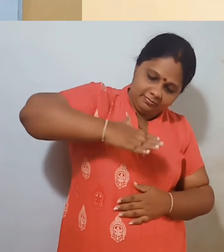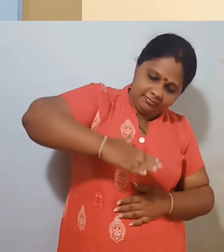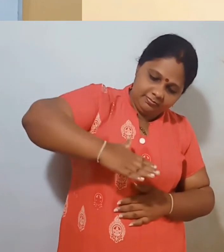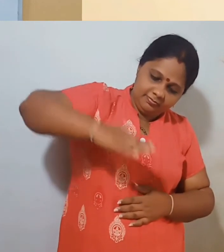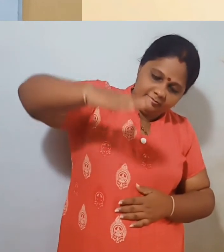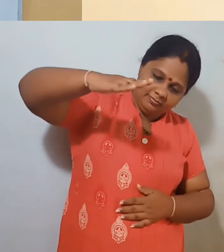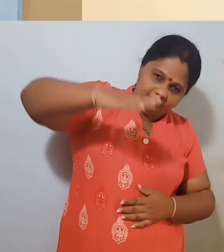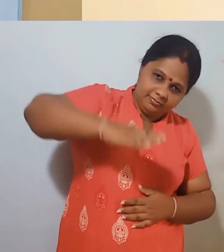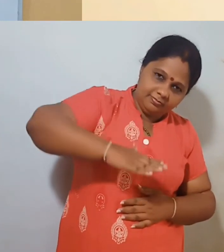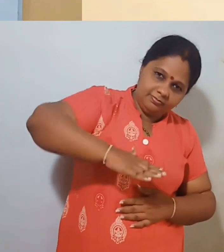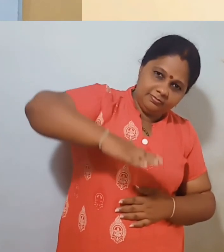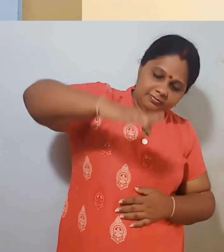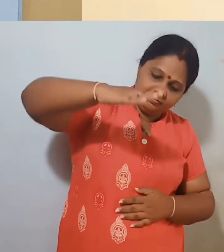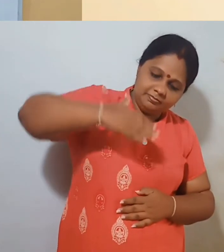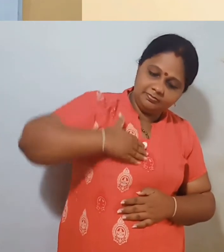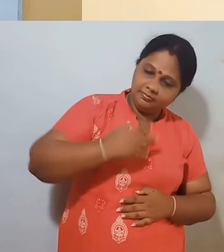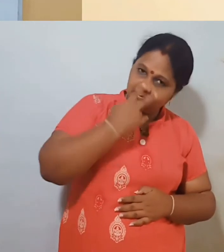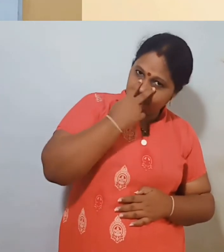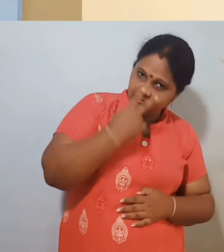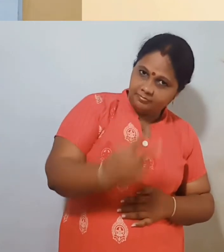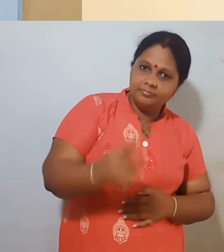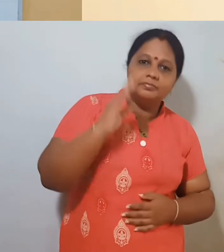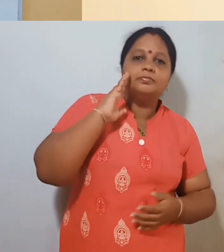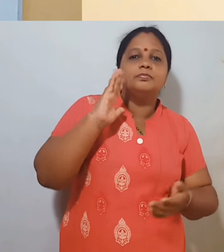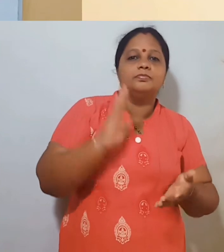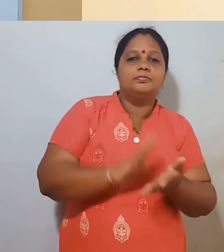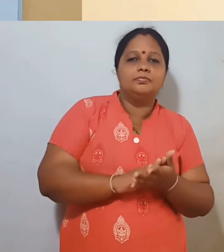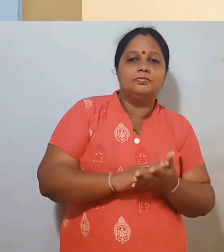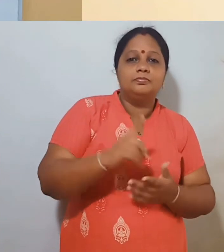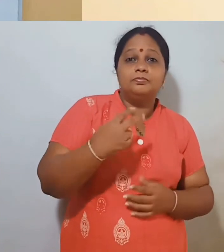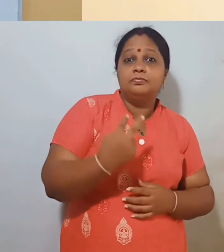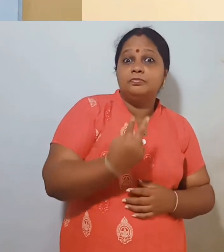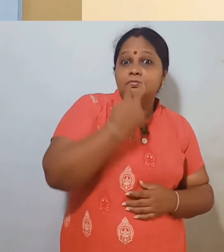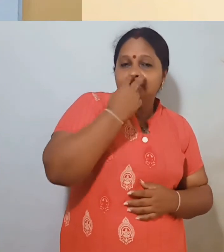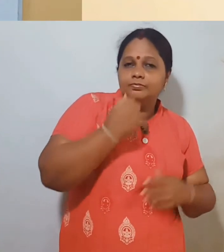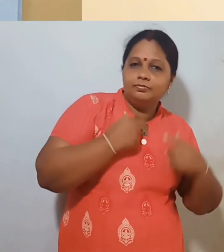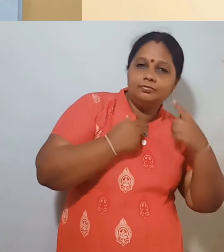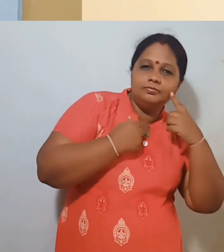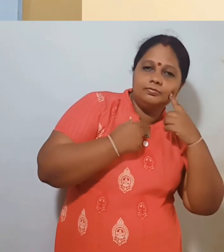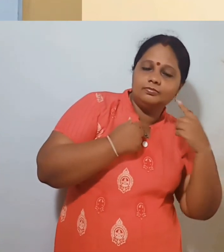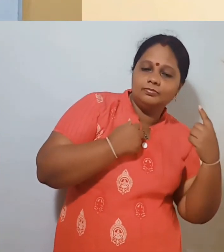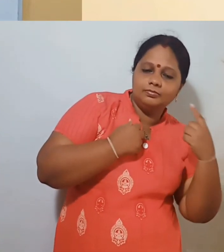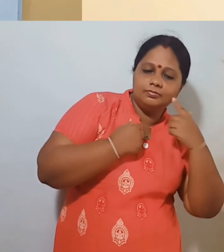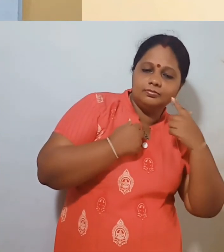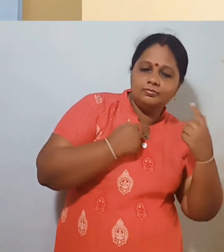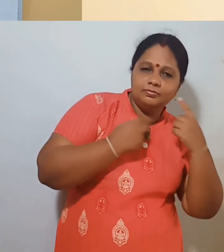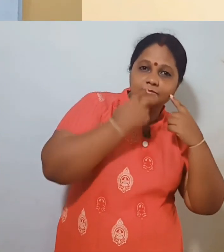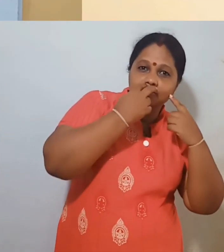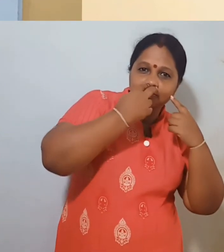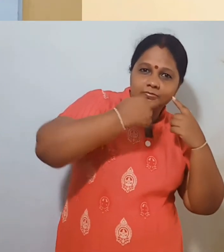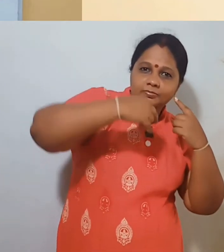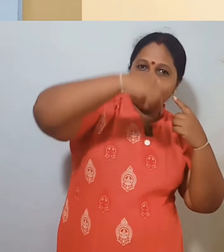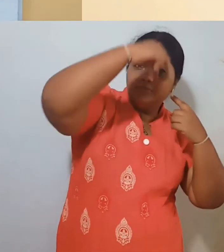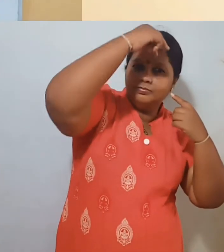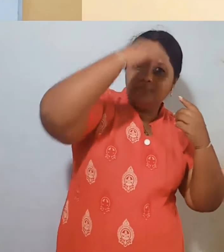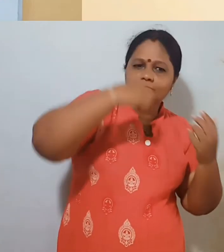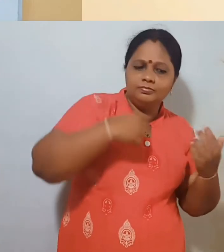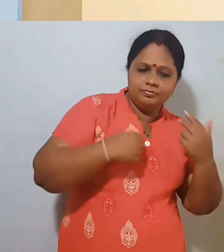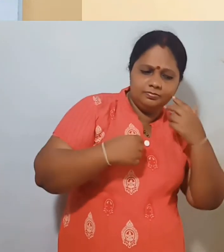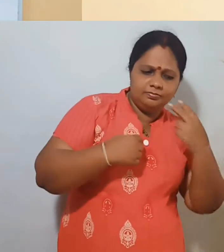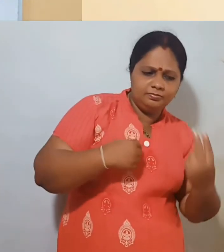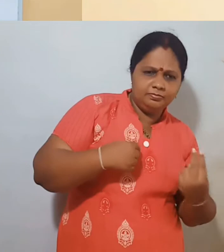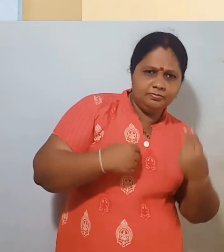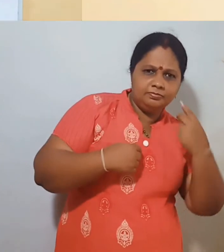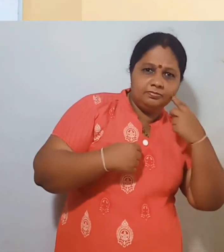மூச்சு இருக்குதான்றத மூக்குக்குள்ளால காத்து வாரத்தை வச்சுக்கொண்டும் அவரை நெஞ்சு உயர்ந்து பதிகிறத வச்சுக்கொண்டும் நாங்க பார்க்கலாம்.